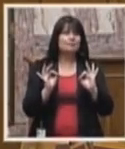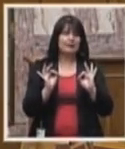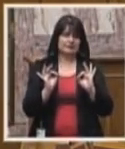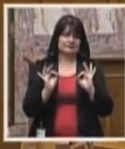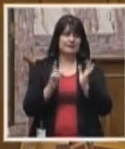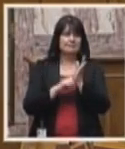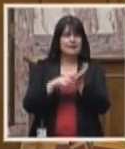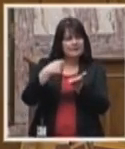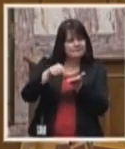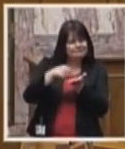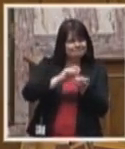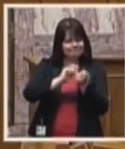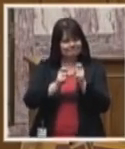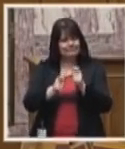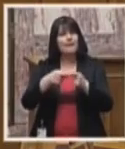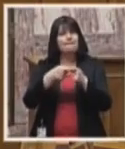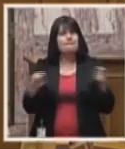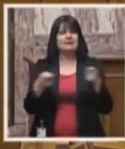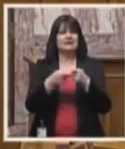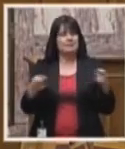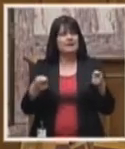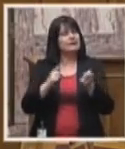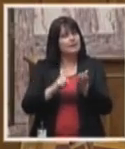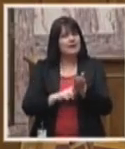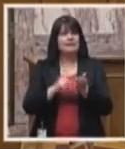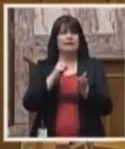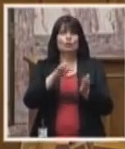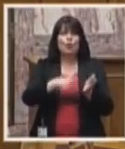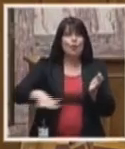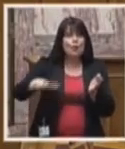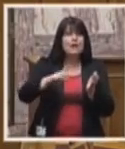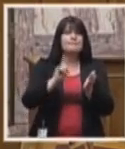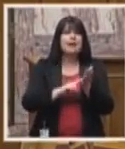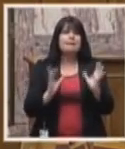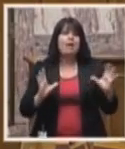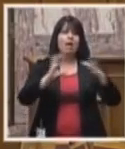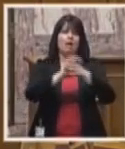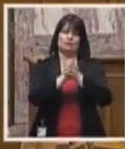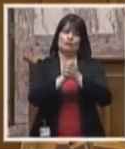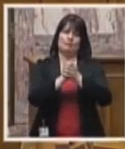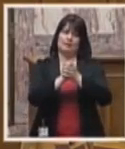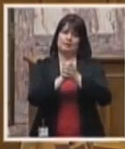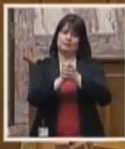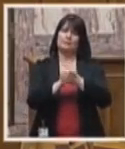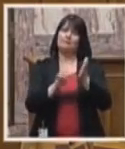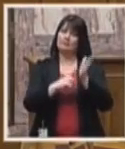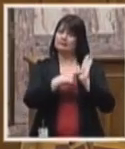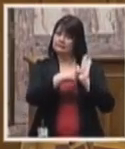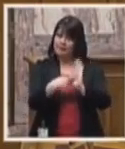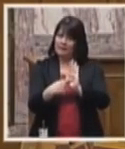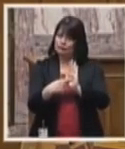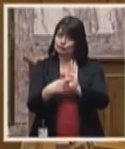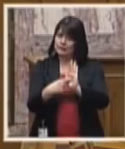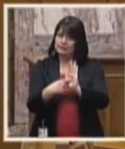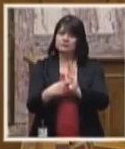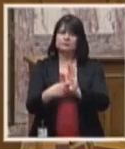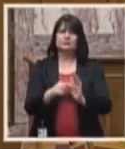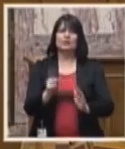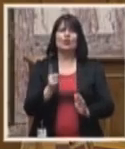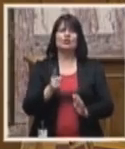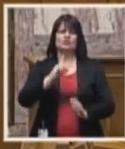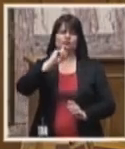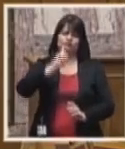διορθωτικά μέτρα. Γι' αυτό χρειάζεται να δείξουμε ενωμένοι. Δηλαδή, να δείξουμε και προς τα έξω, όχι να μας